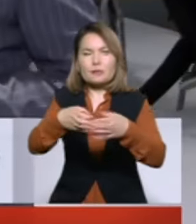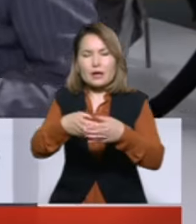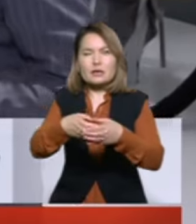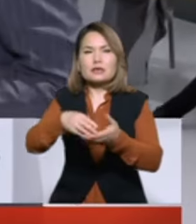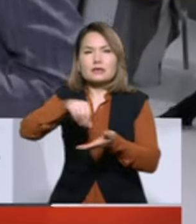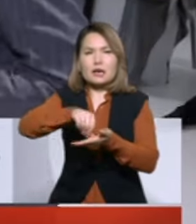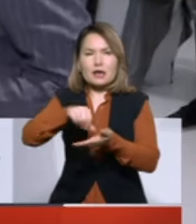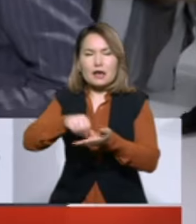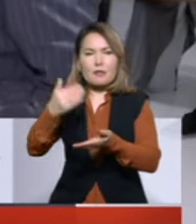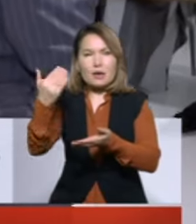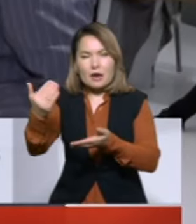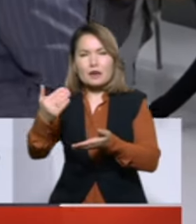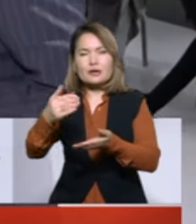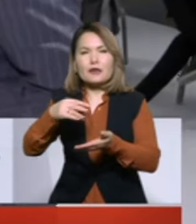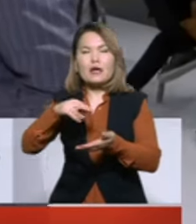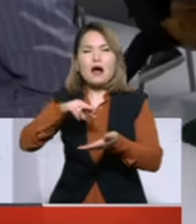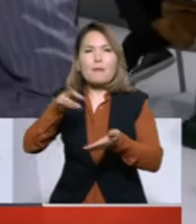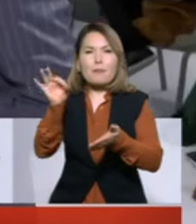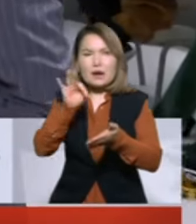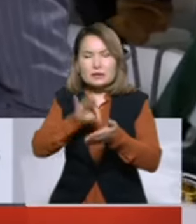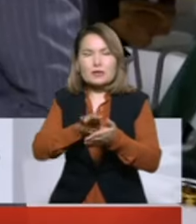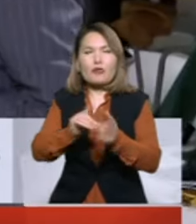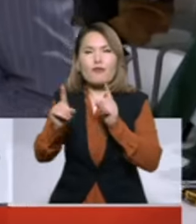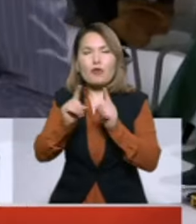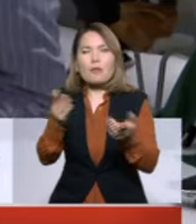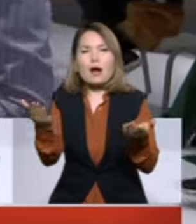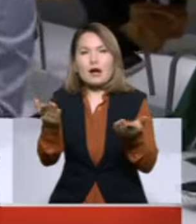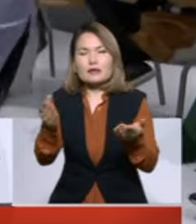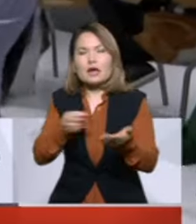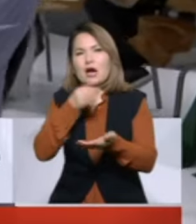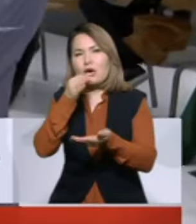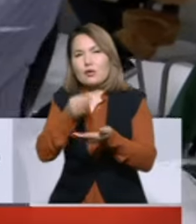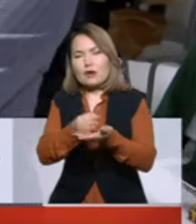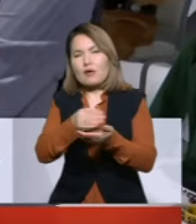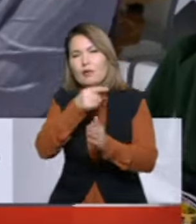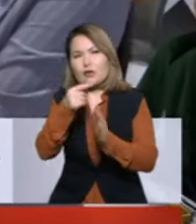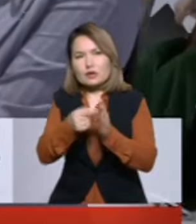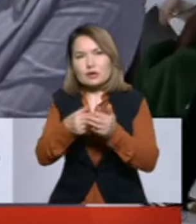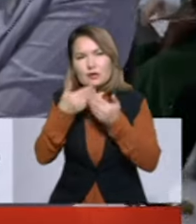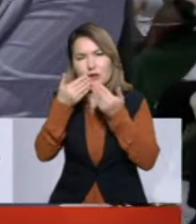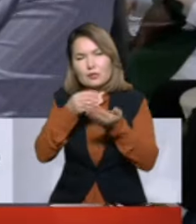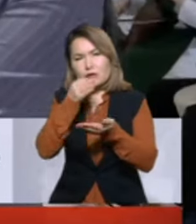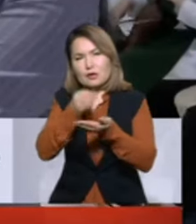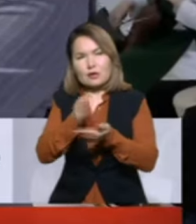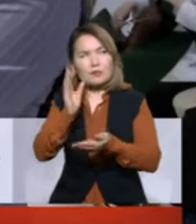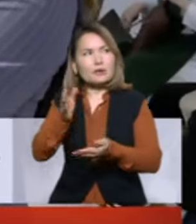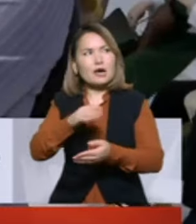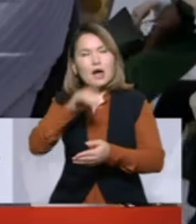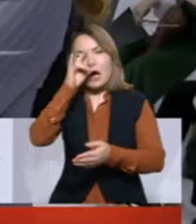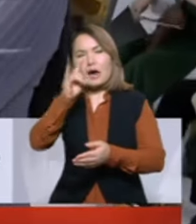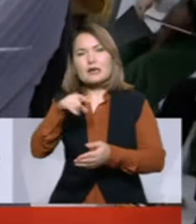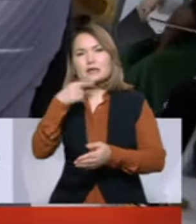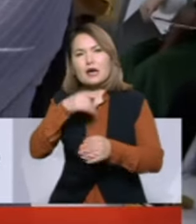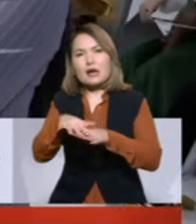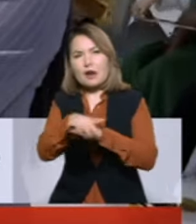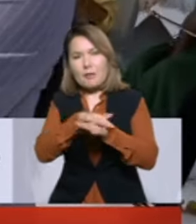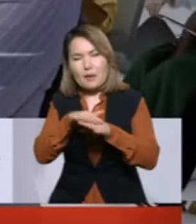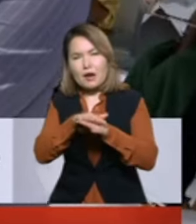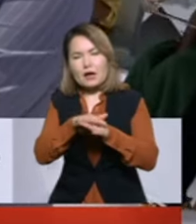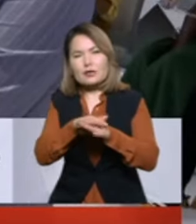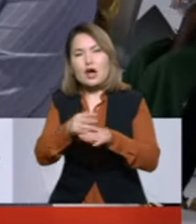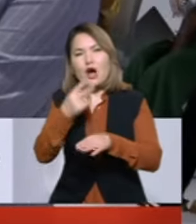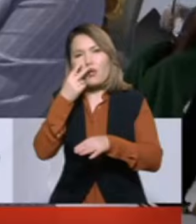форумның мақсаты жайлы айтуға дайын. Қайырлы күн. Қайырлы күн. Форумның негізгі мақсаты қазақ тілді контент өндірушілердің